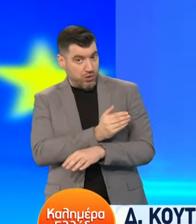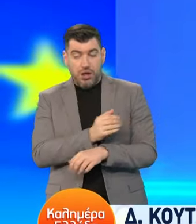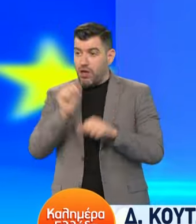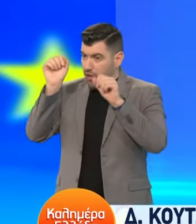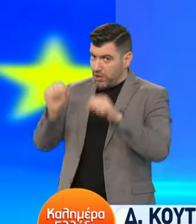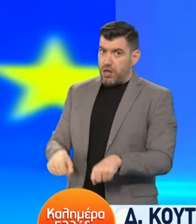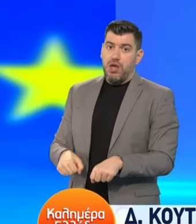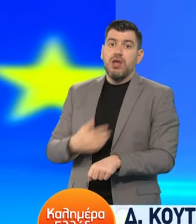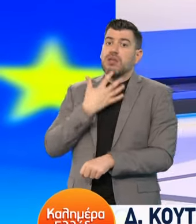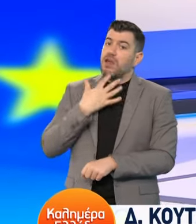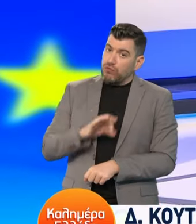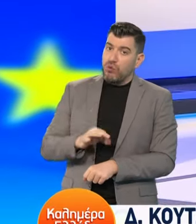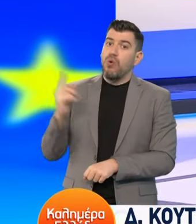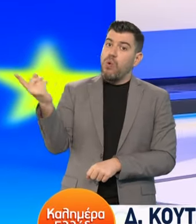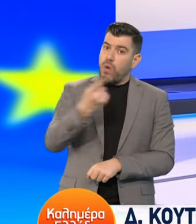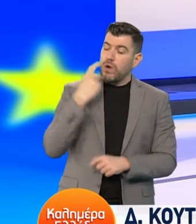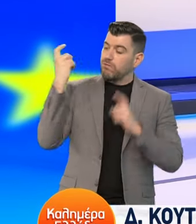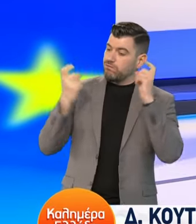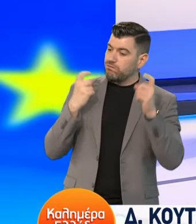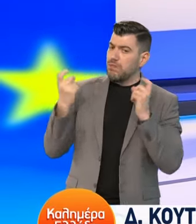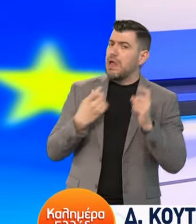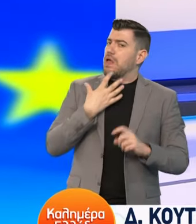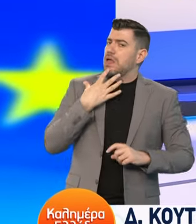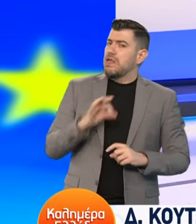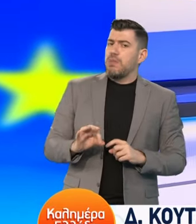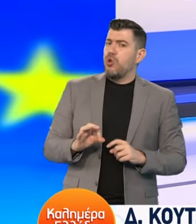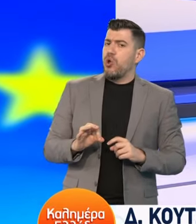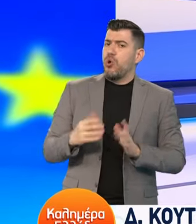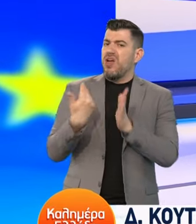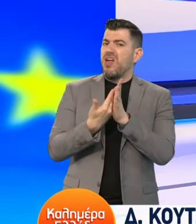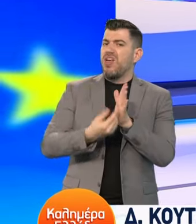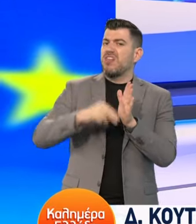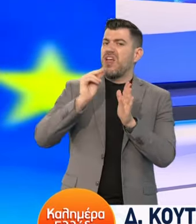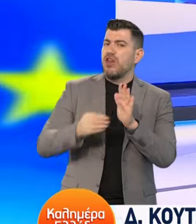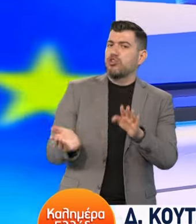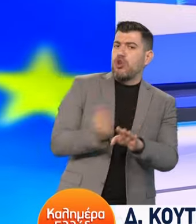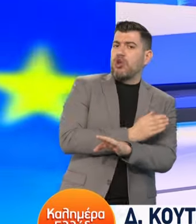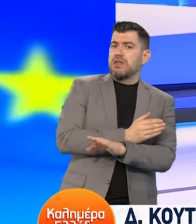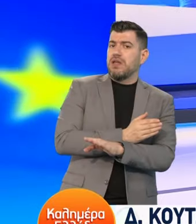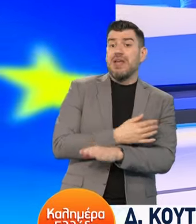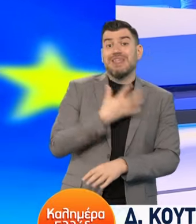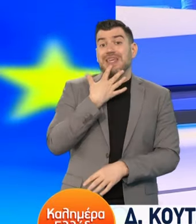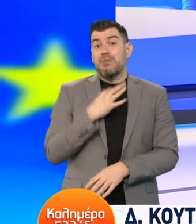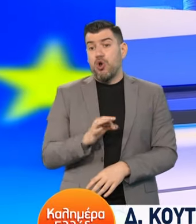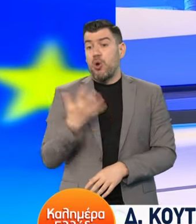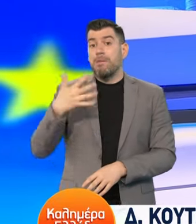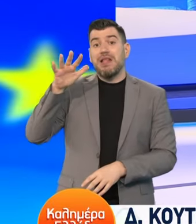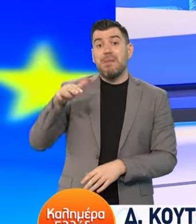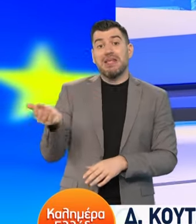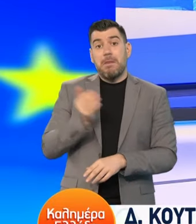έχει κάποιο λάκκο ή φάβα. Γιατί δεν το κάνει? Και γιατί 3 μέρες, 5 μέρες